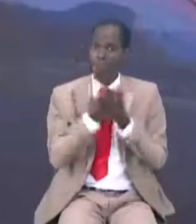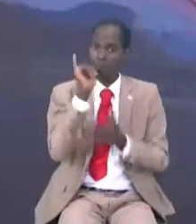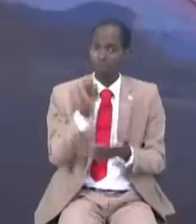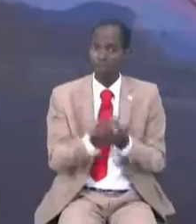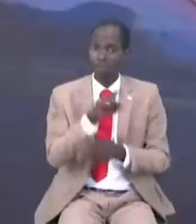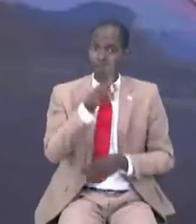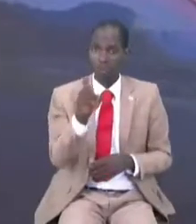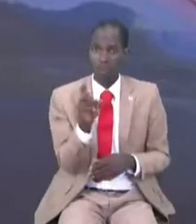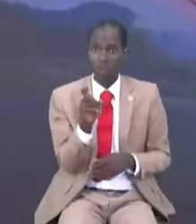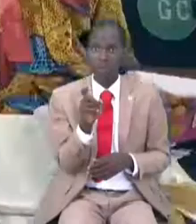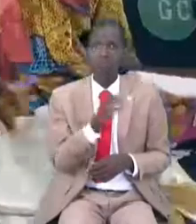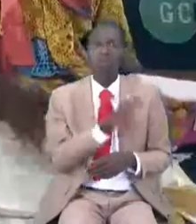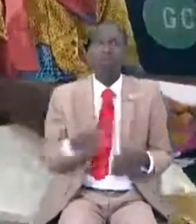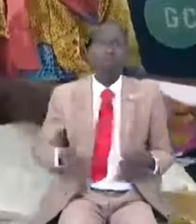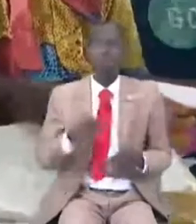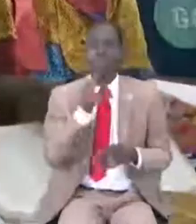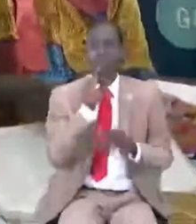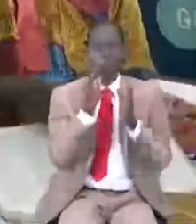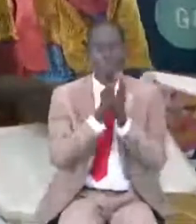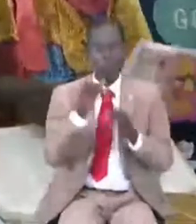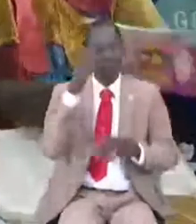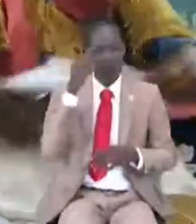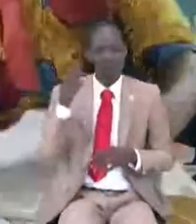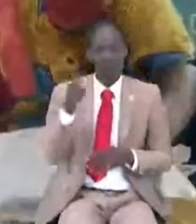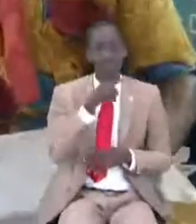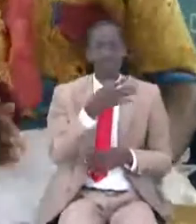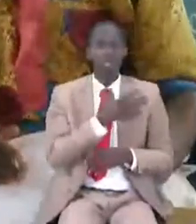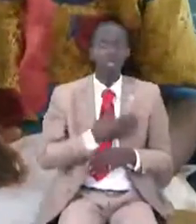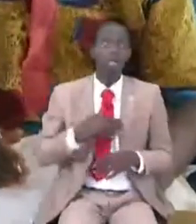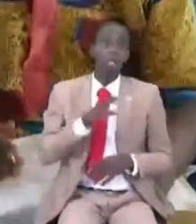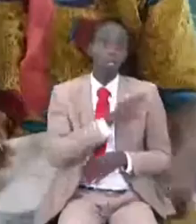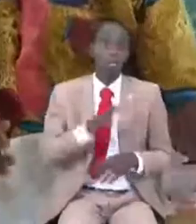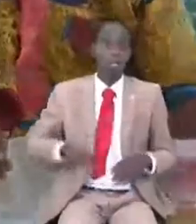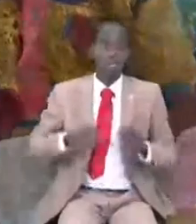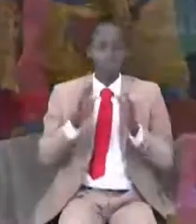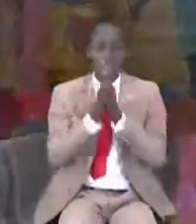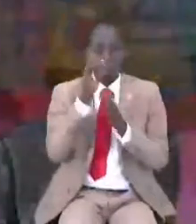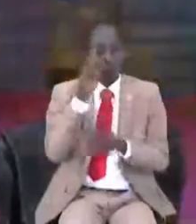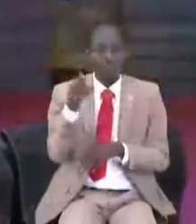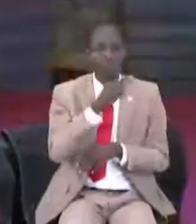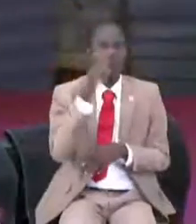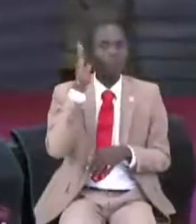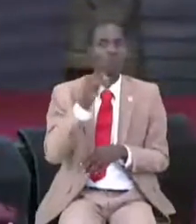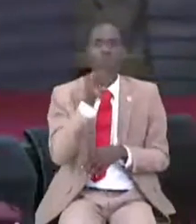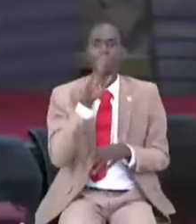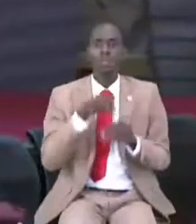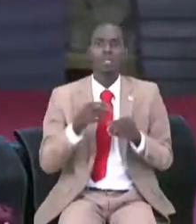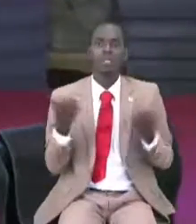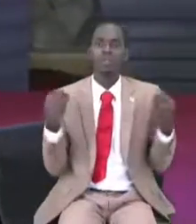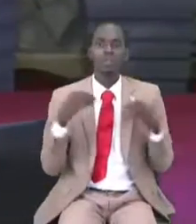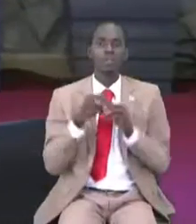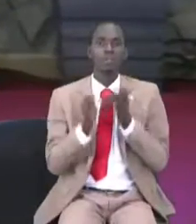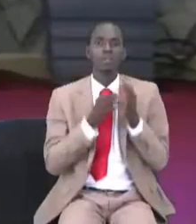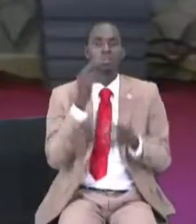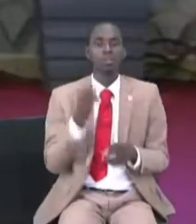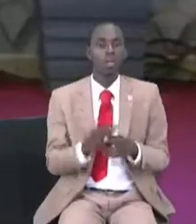ne sera pas en vain au nom de Jésus-Christ. Dès que tu seras confronté aux tentations, aux épreuves,